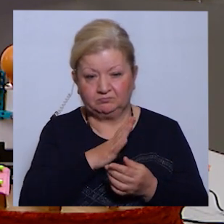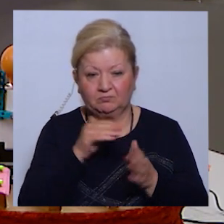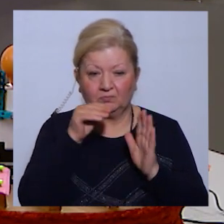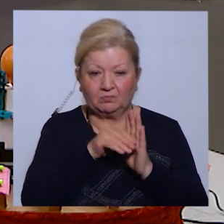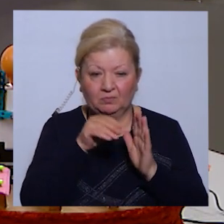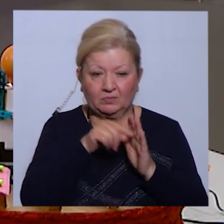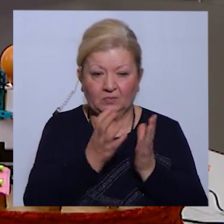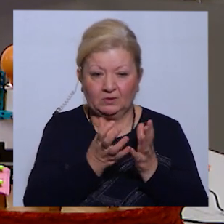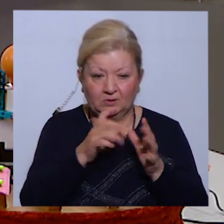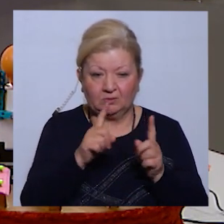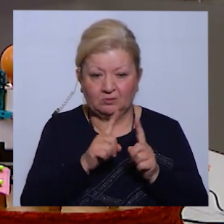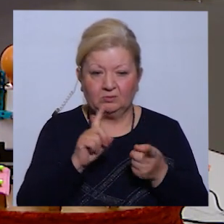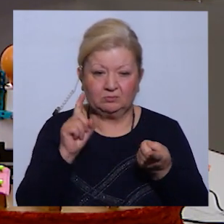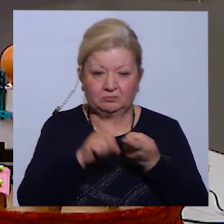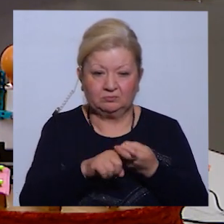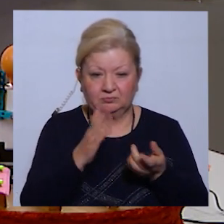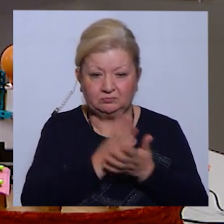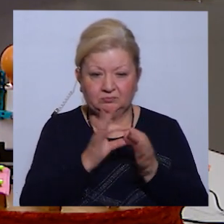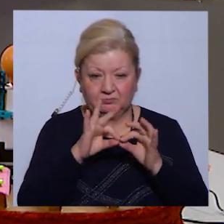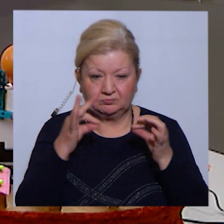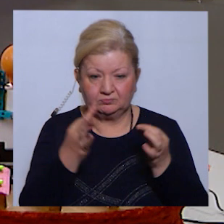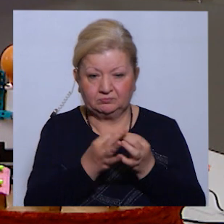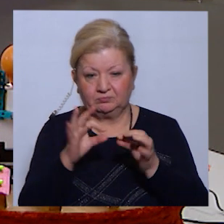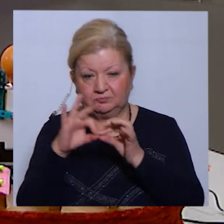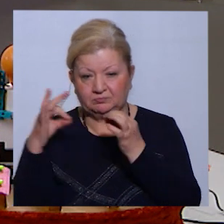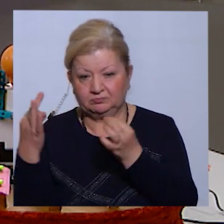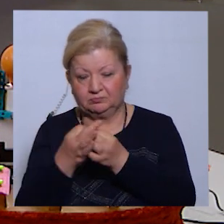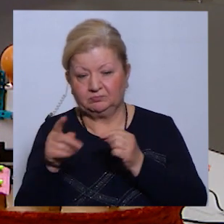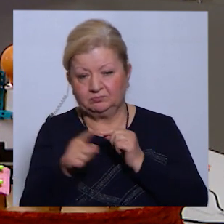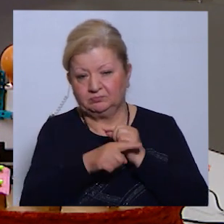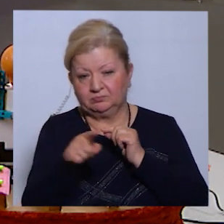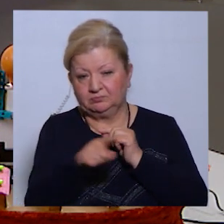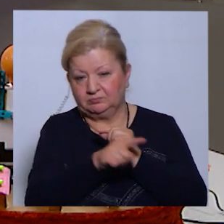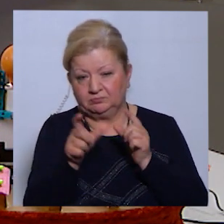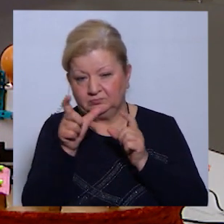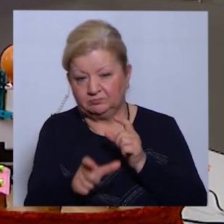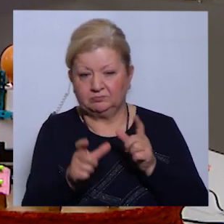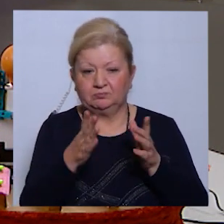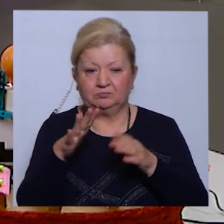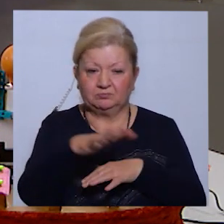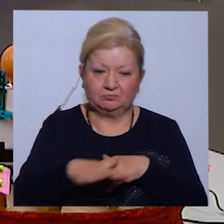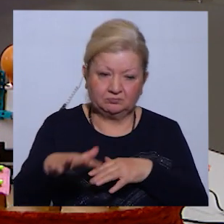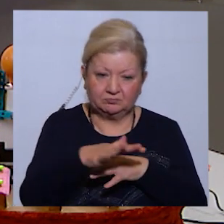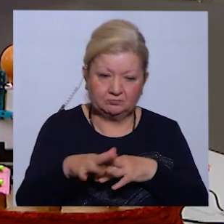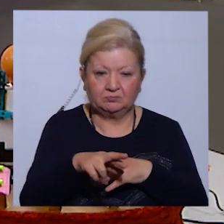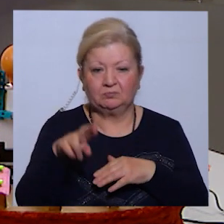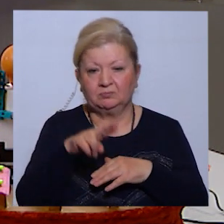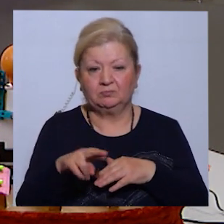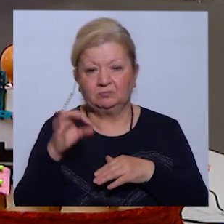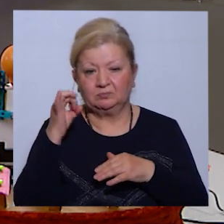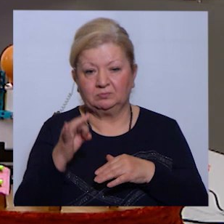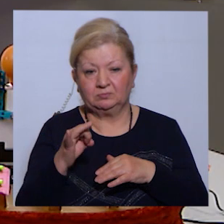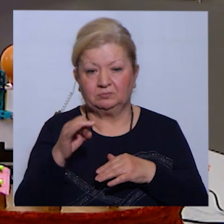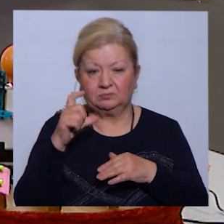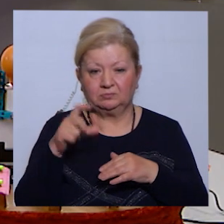ტევადობა დამოკიდებულია ფირფიტებს შორის მანძილზე, ფართობზე და დიელექტრიკზე. მოცემულ მომენტში